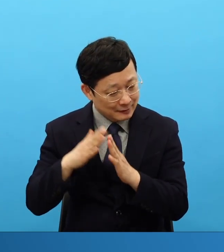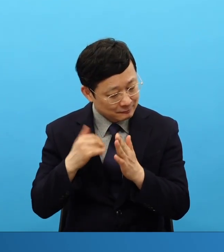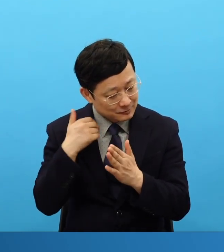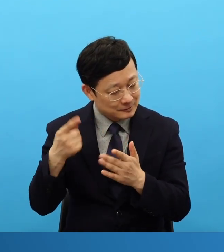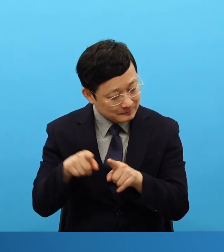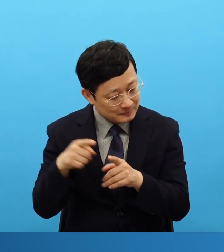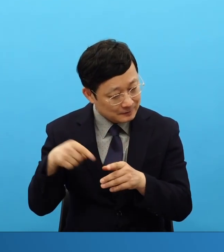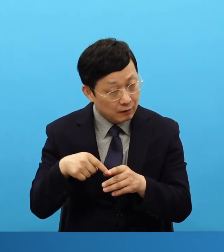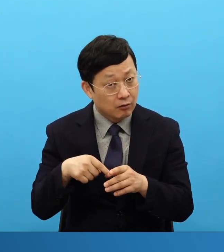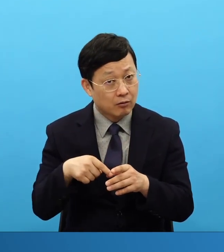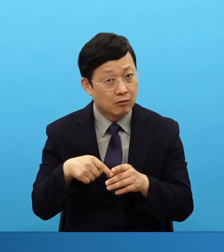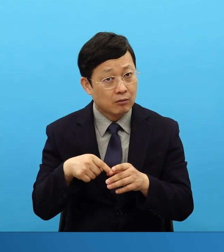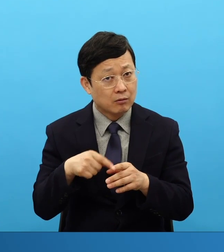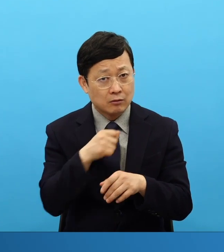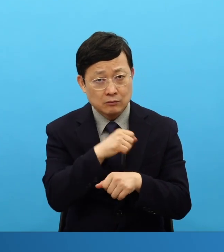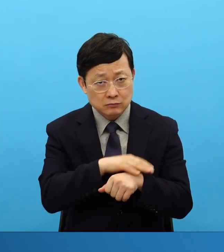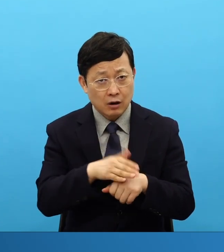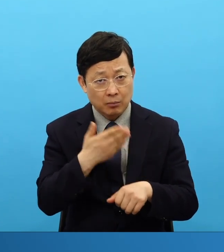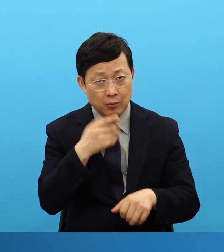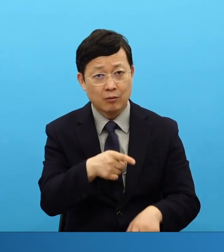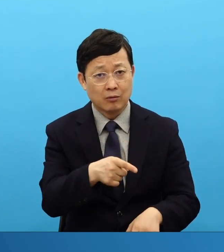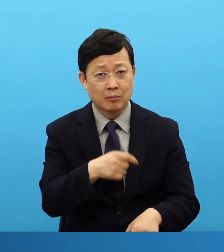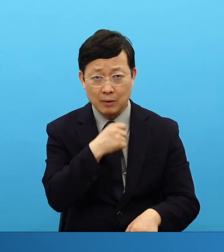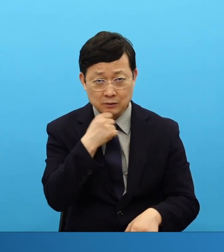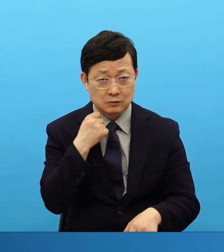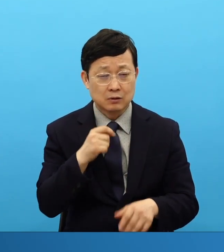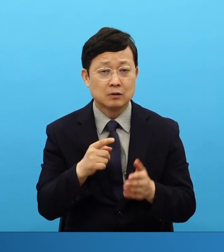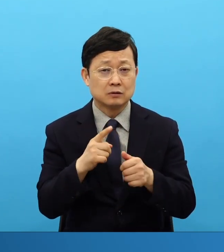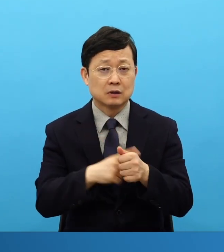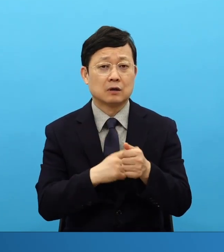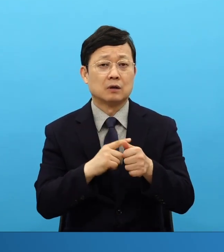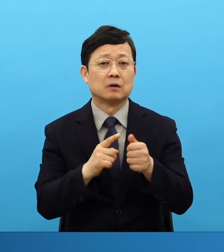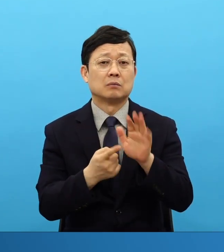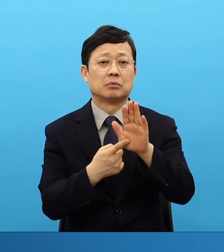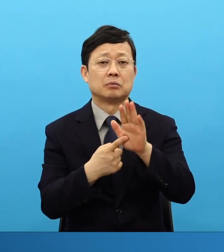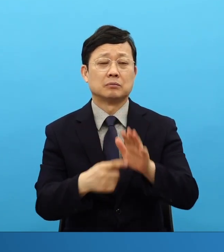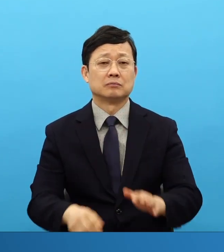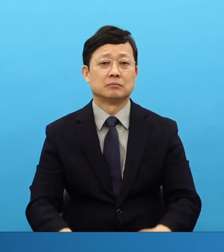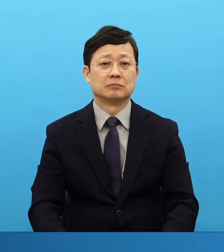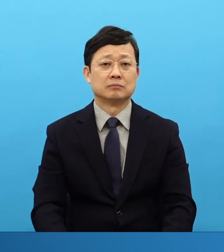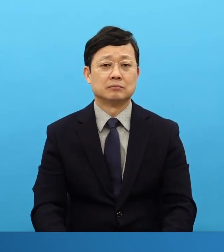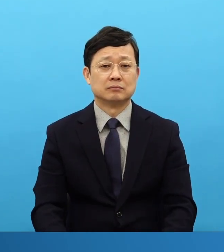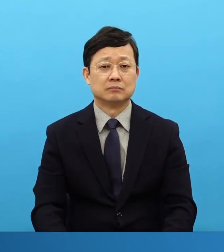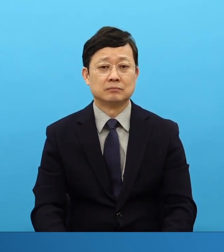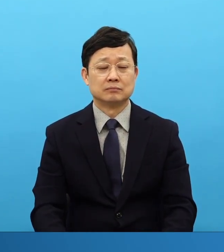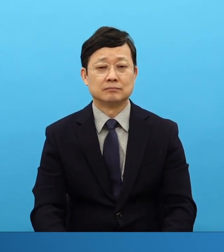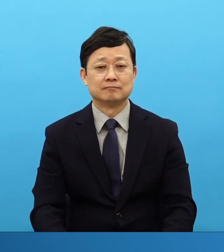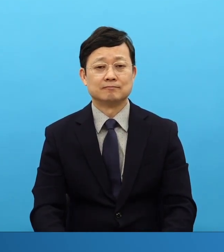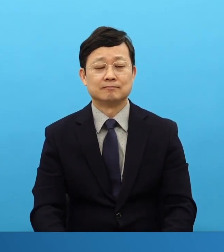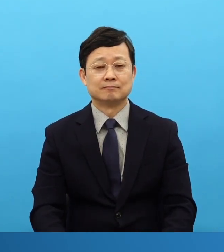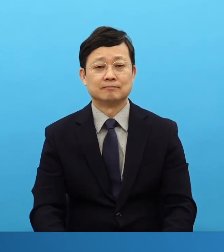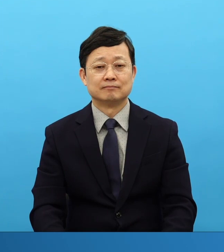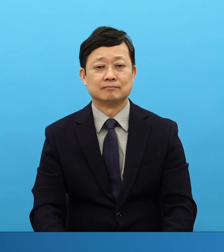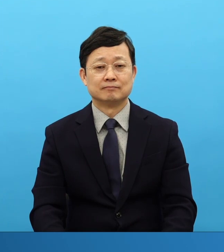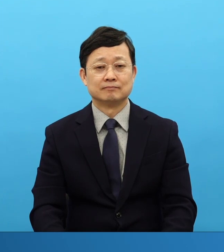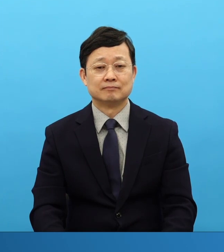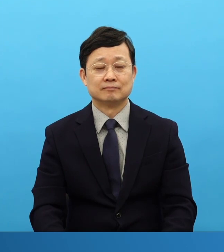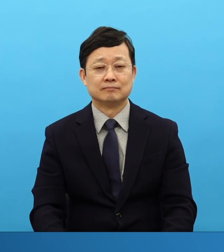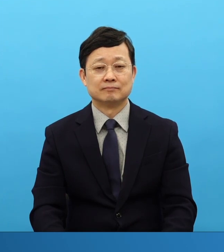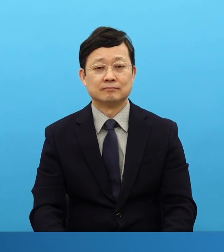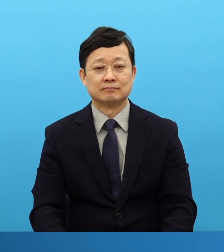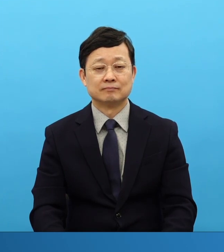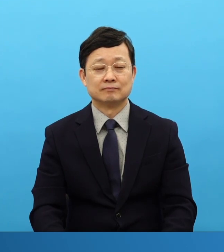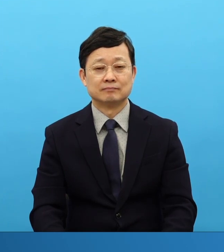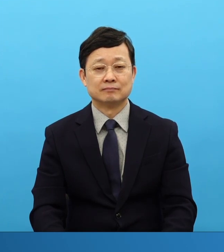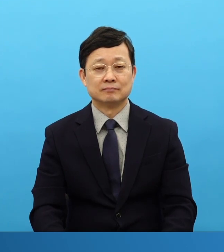bring Pastor Kim Chi-hyun here next time. 아유 경남의 목사들이 뭐 밥 먹다가 야, 아유 김성윤 생각나네.